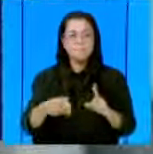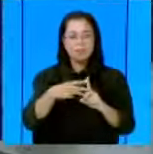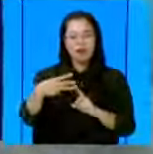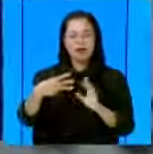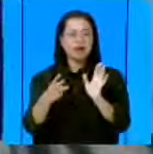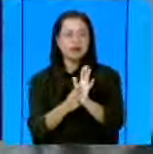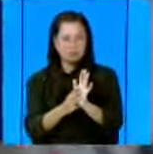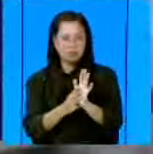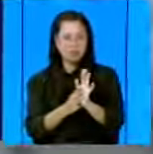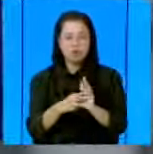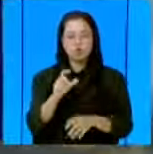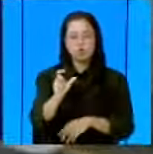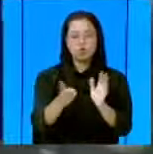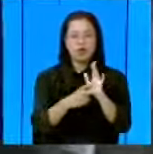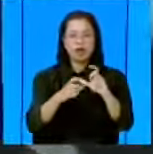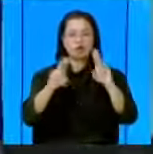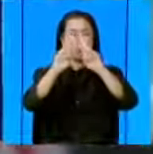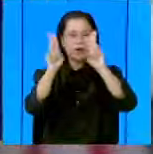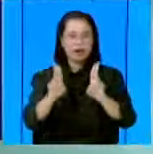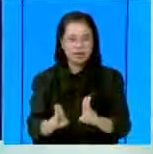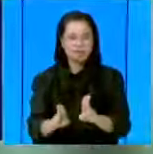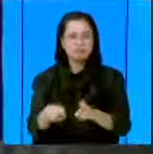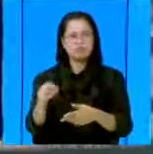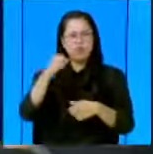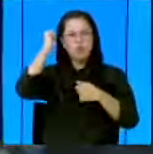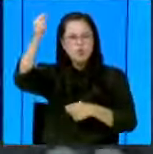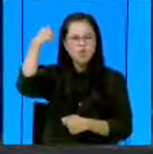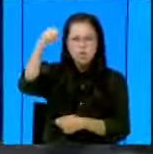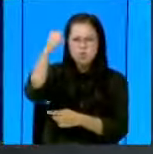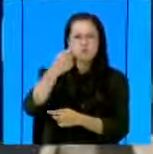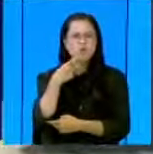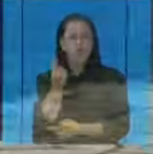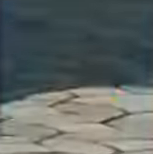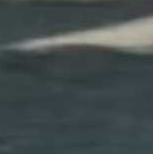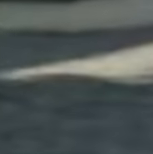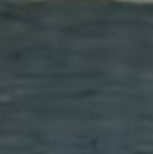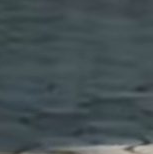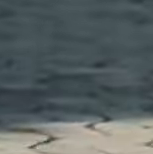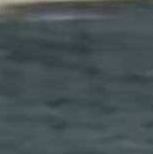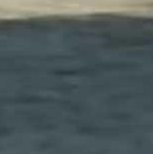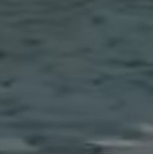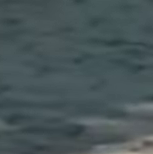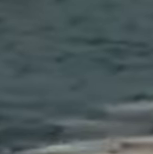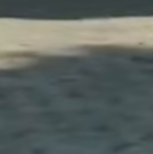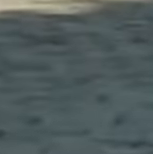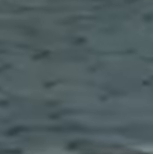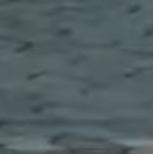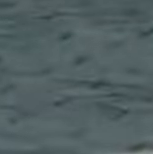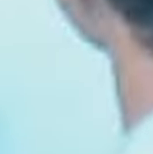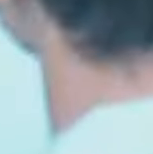Jawa Tengah unjuk rasa menolak kenaikan uang pangkal atau iuran pengembangan institusi IPI imbas penerapan Permendikbudristek nomor 2